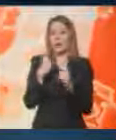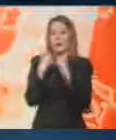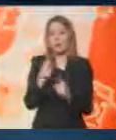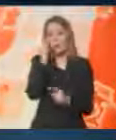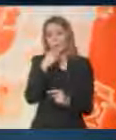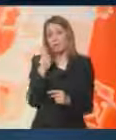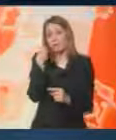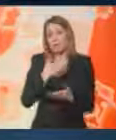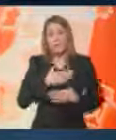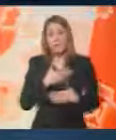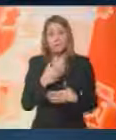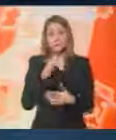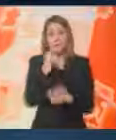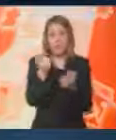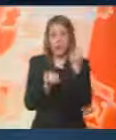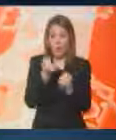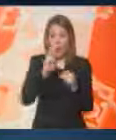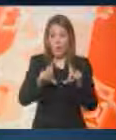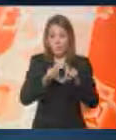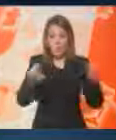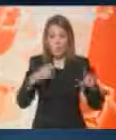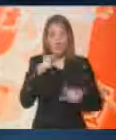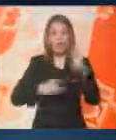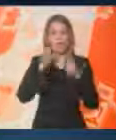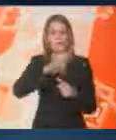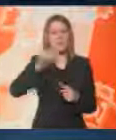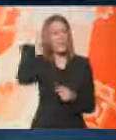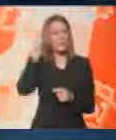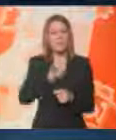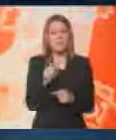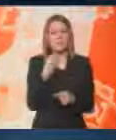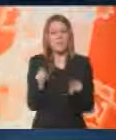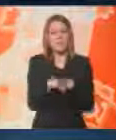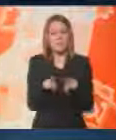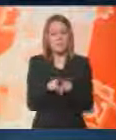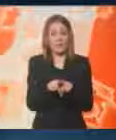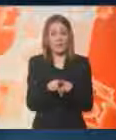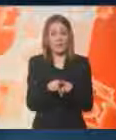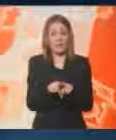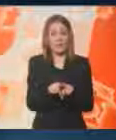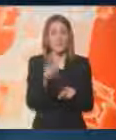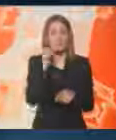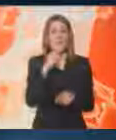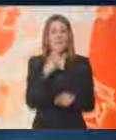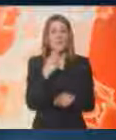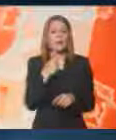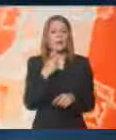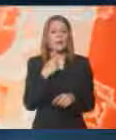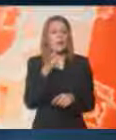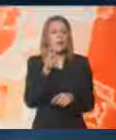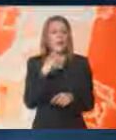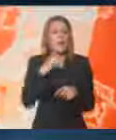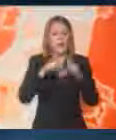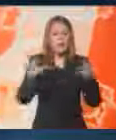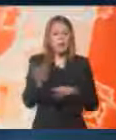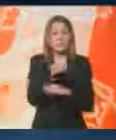Bože moj. Onima koji voze automobile sa tablicama gradova na Kosovu nije sve jedno. Svako kaže, ja u majku idem registracija, ne znam šta